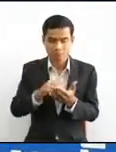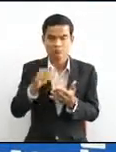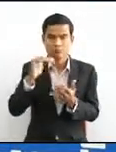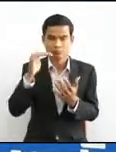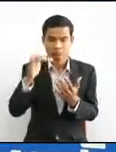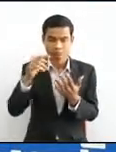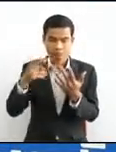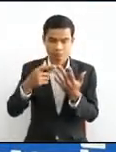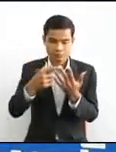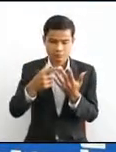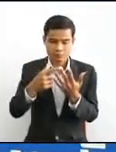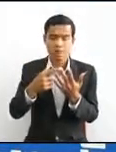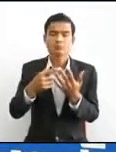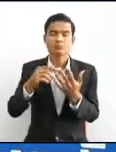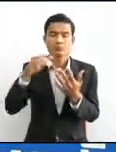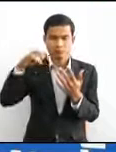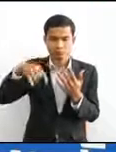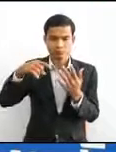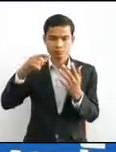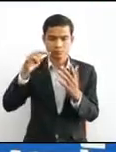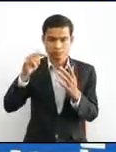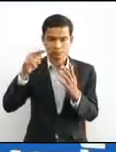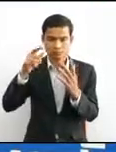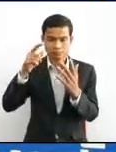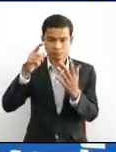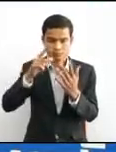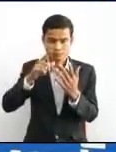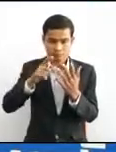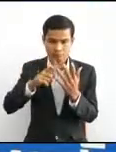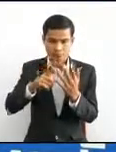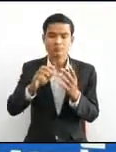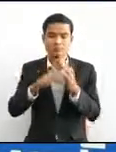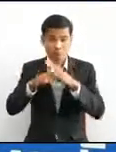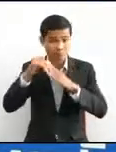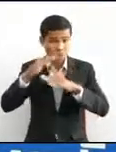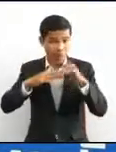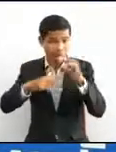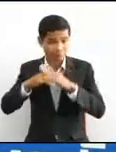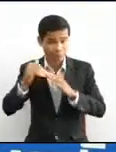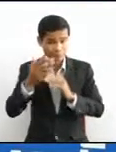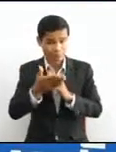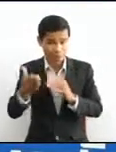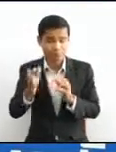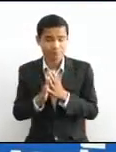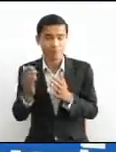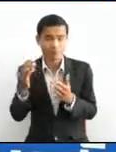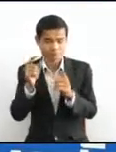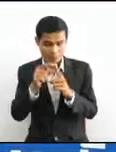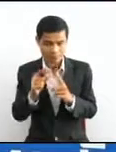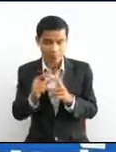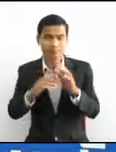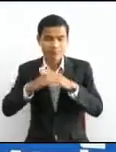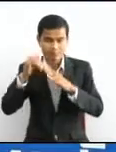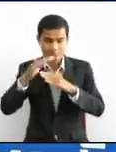nòng con kịch tình mớ chà là con tự ọc mía chà mớ tìm tuột cho mùi nè cửu ná tỏ xa xê này